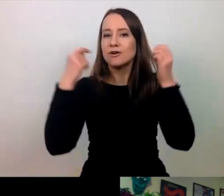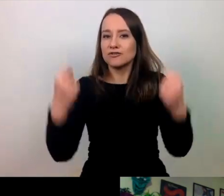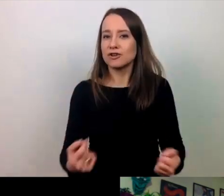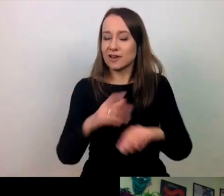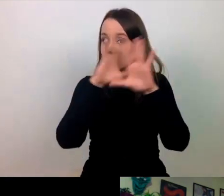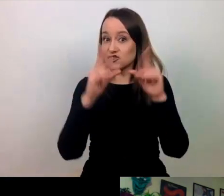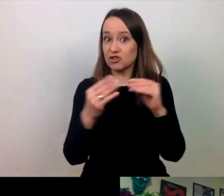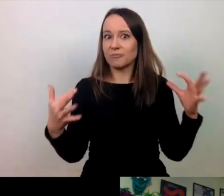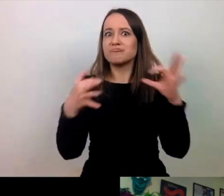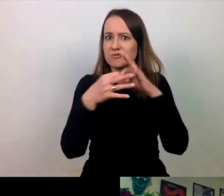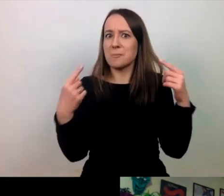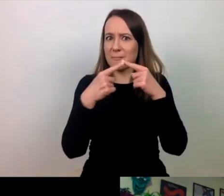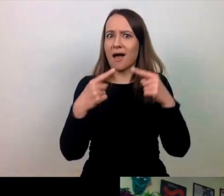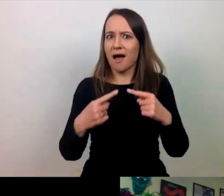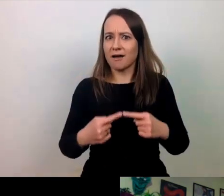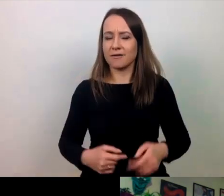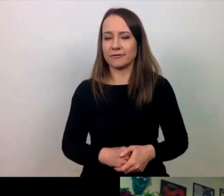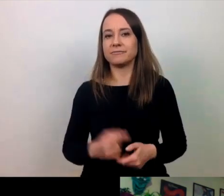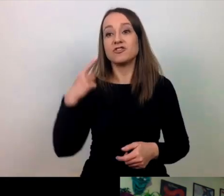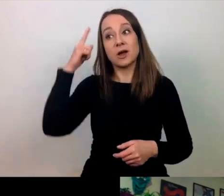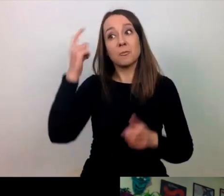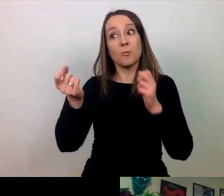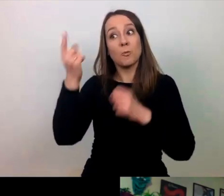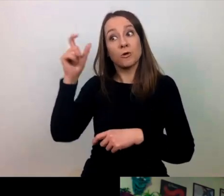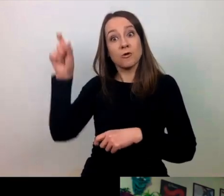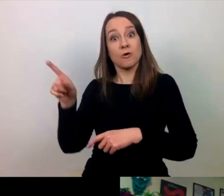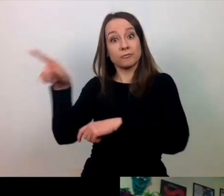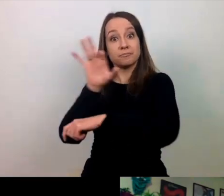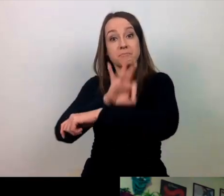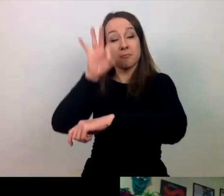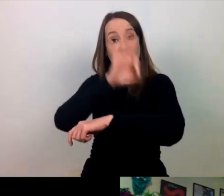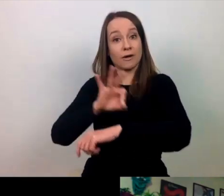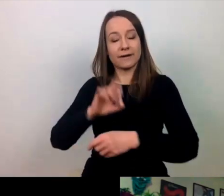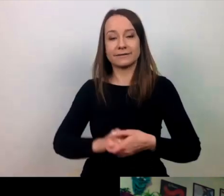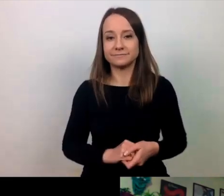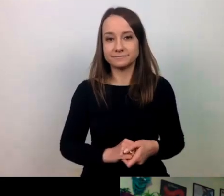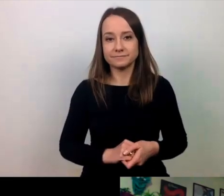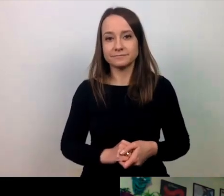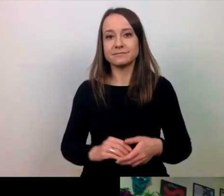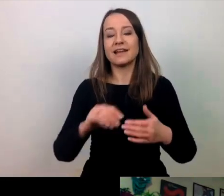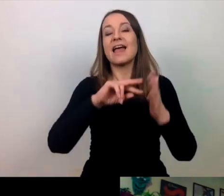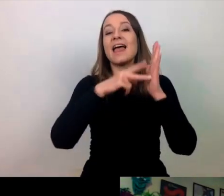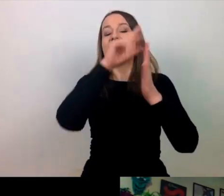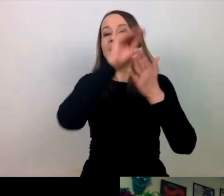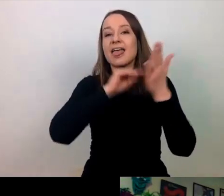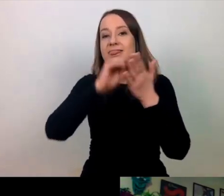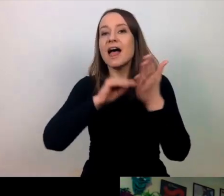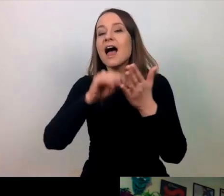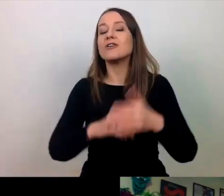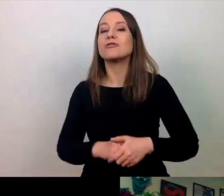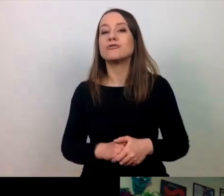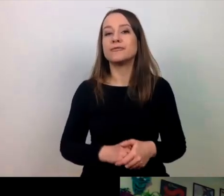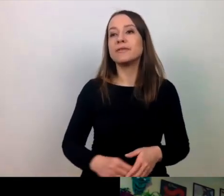mocno klei, szczególnie, że pomysłodawcą tego projektu, znaczy scenariusz przyniósł ojciec synowi, mówi: